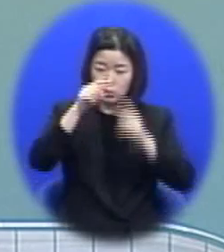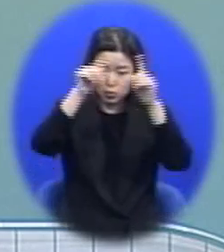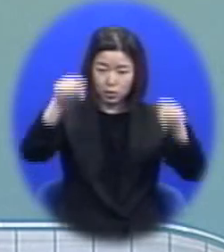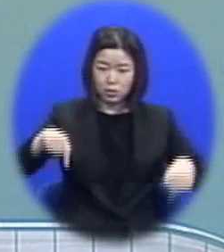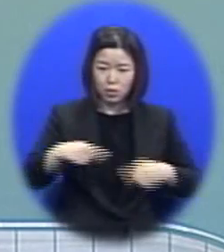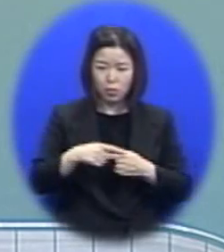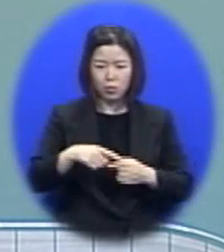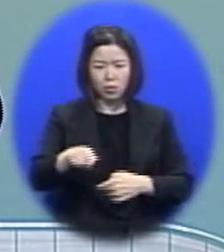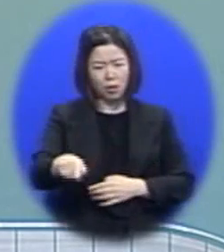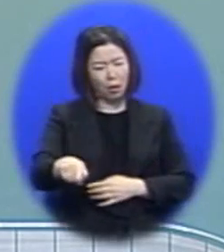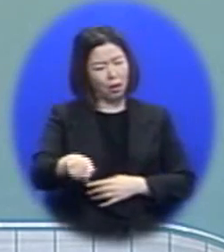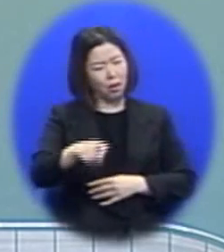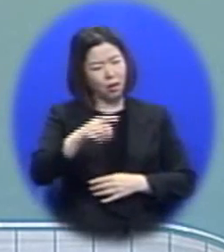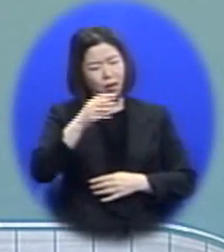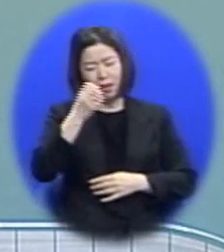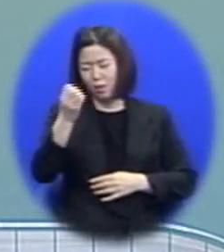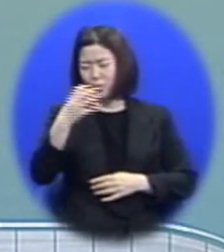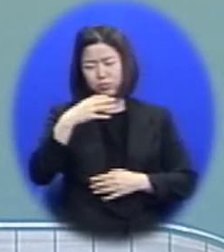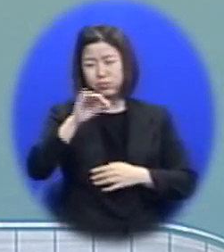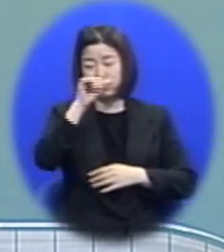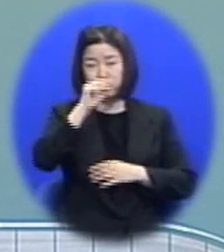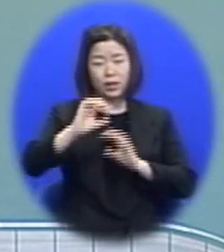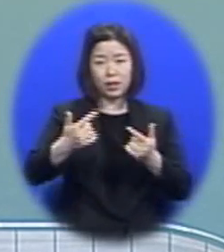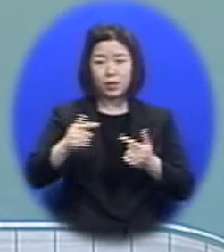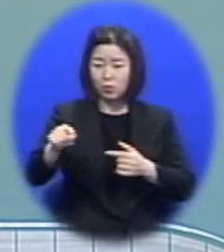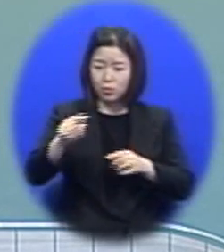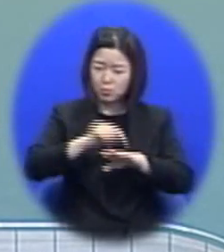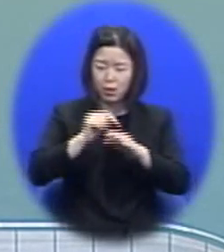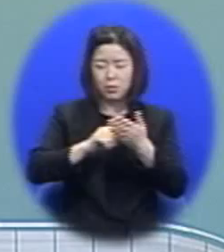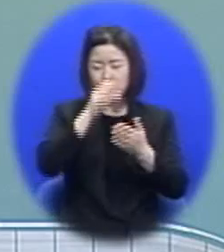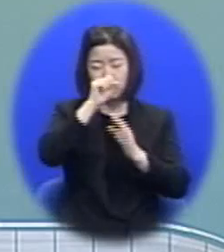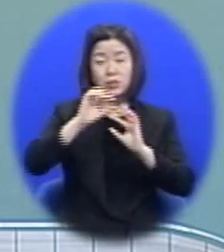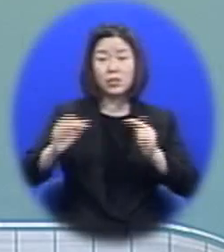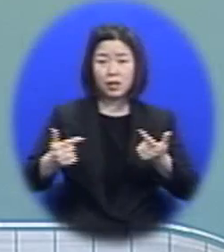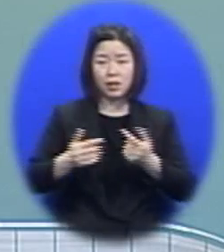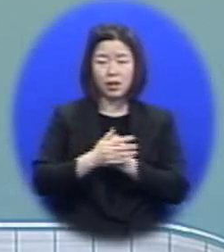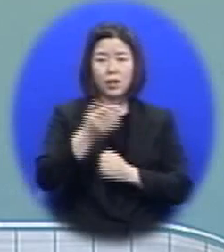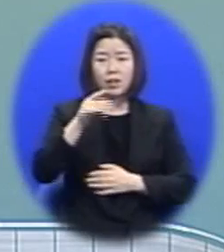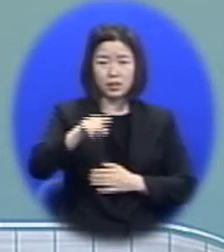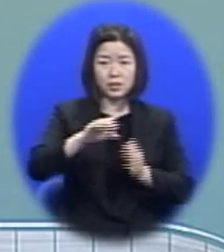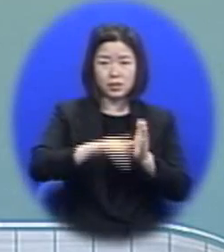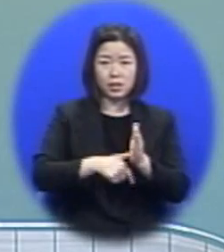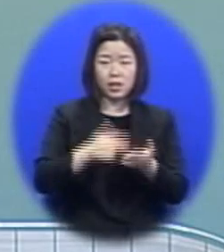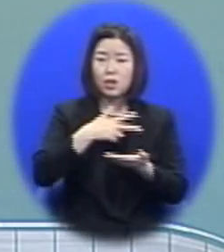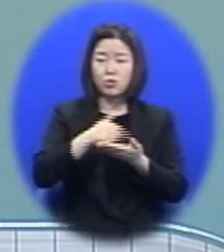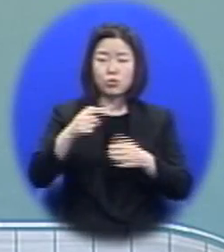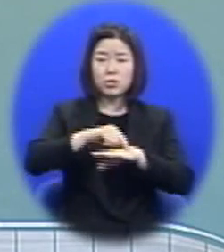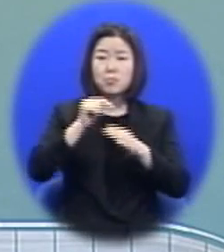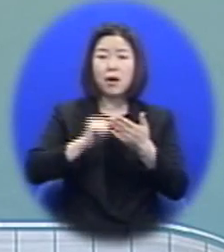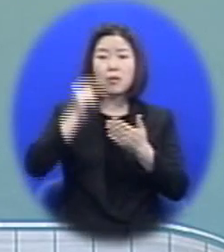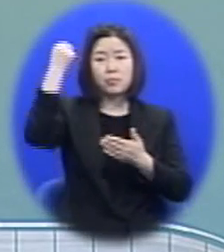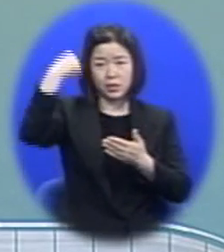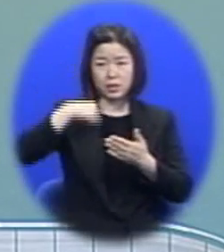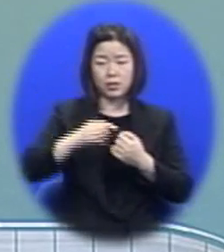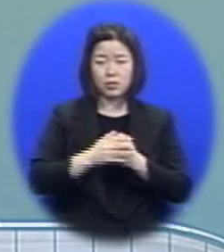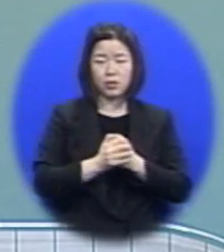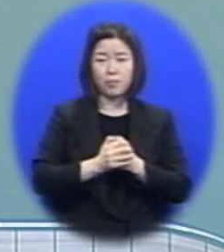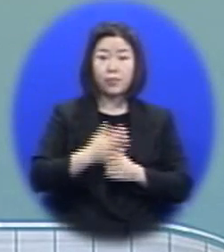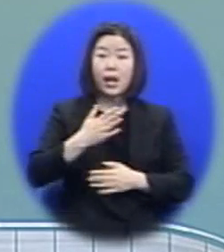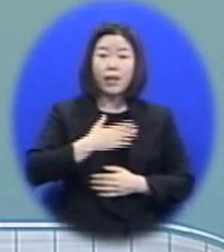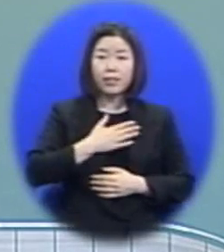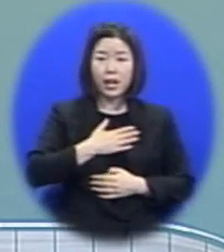성적를 받아고 마음이 안 좋았습니다 그런데 그때 주님의 마음이 느껴지더라